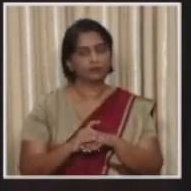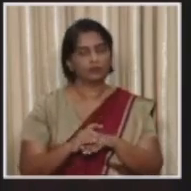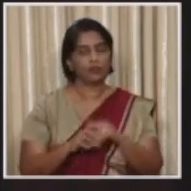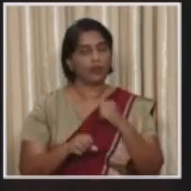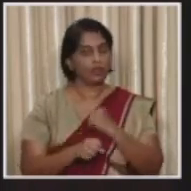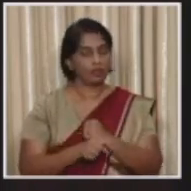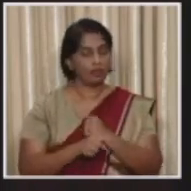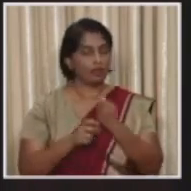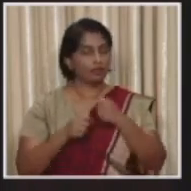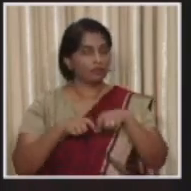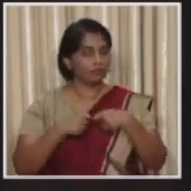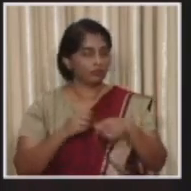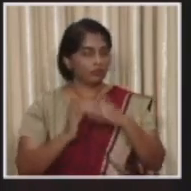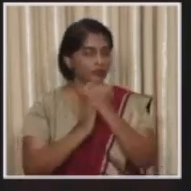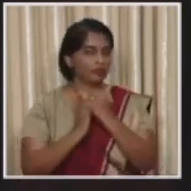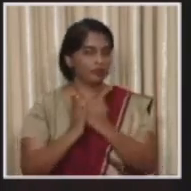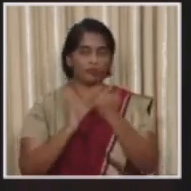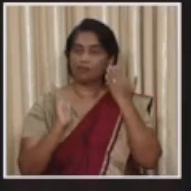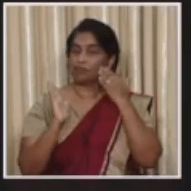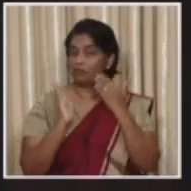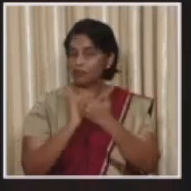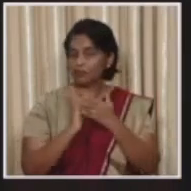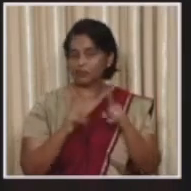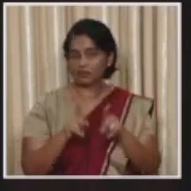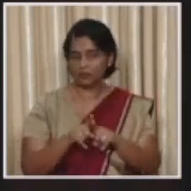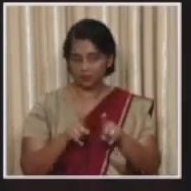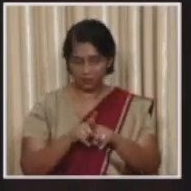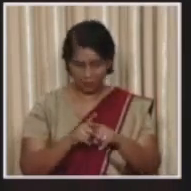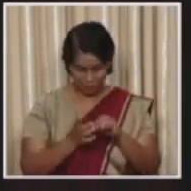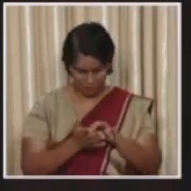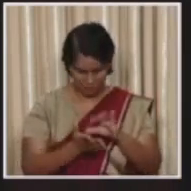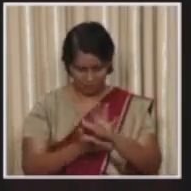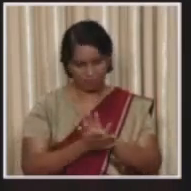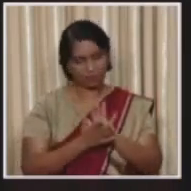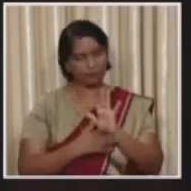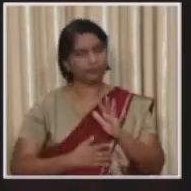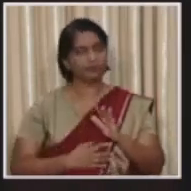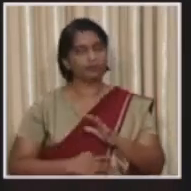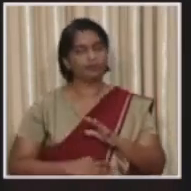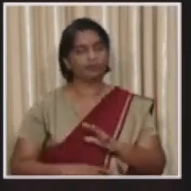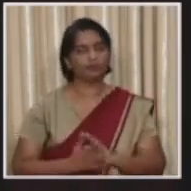රාජ්‍ය අයවැය හා සම්බන්ධ කටයුතු කිරීම වෙනුවෙන් පිහිටවනු ලබනවා.